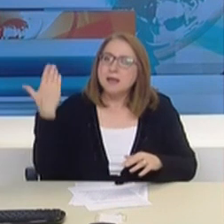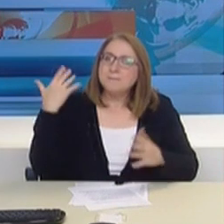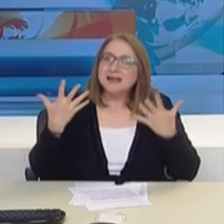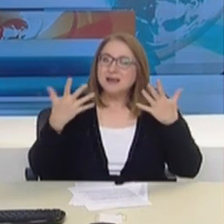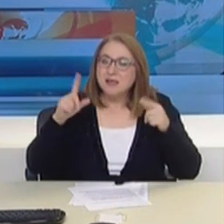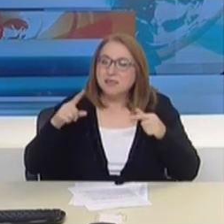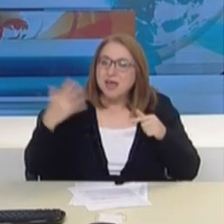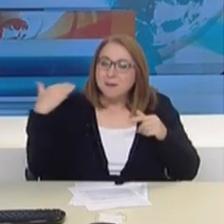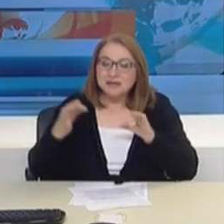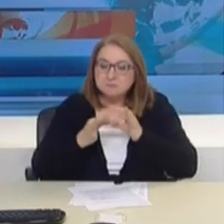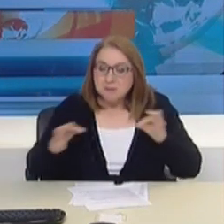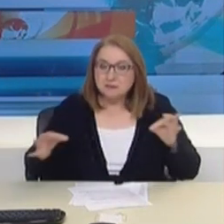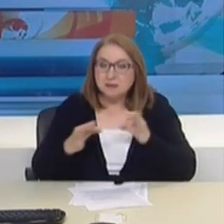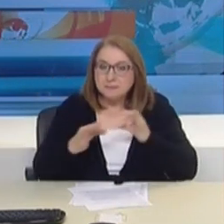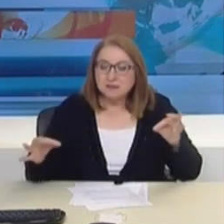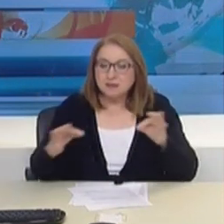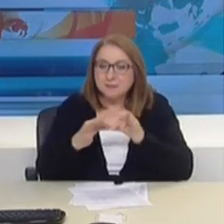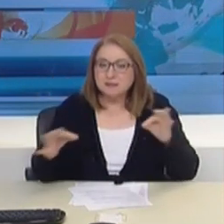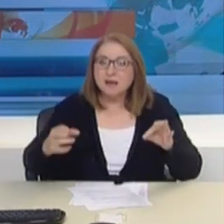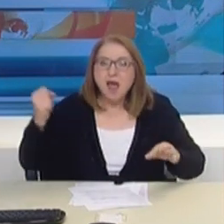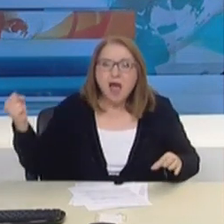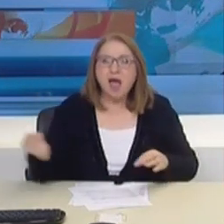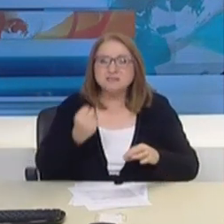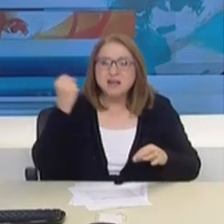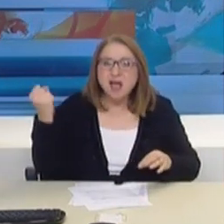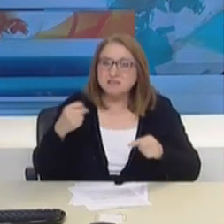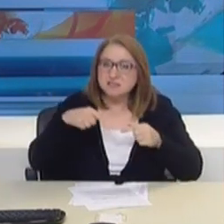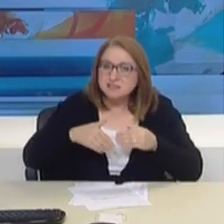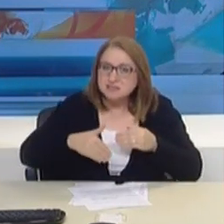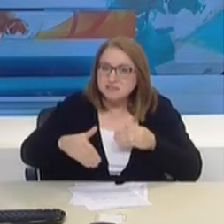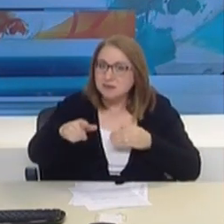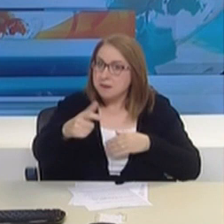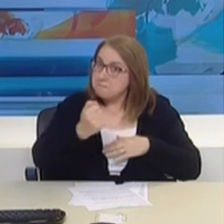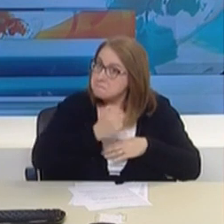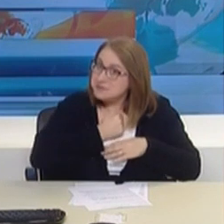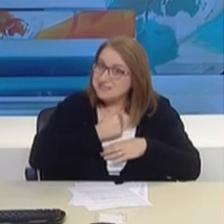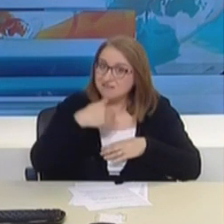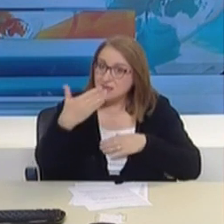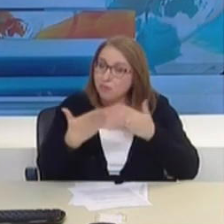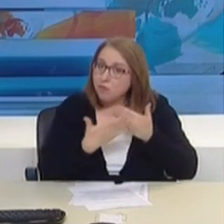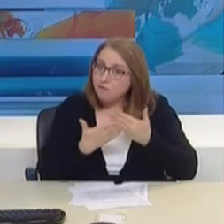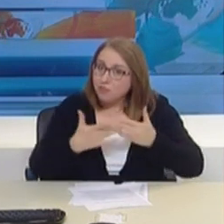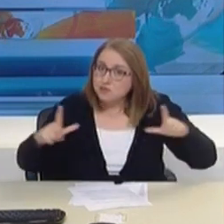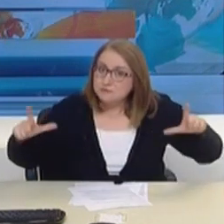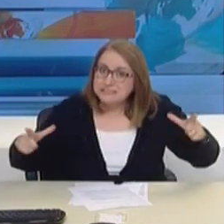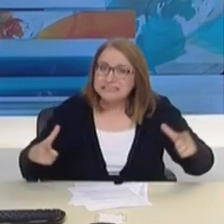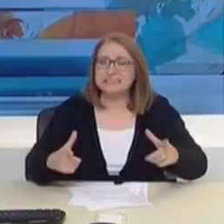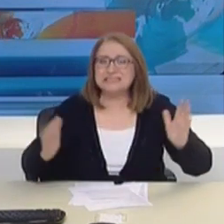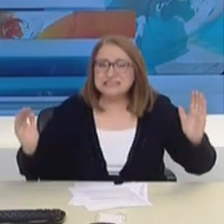αλλά δεν λήφθηκαν από όλους. Τα αυστηρά μέτρα που ξεκίνησαν σήμερα, πότε γνωρίζετε πότε θα αρχίσουν να αποδίδουν? Και κύριε